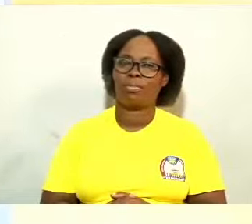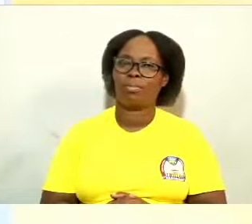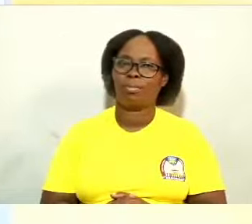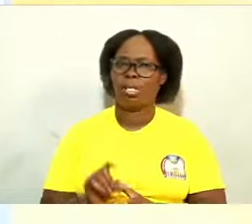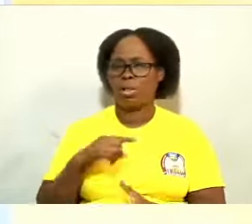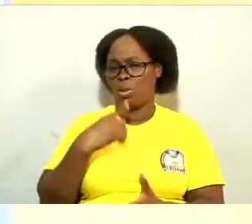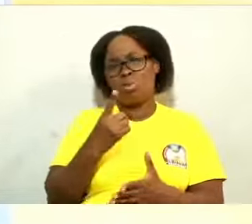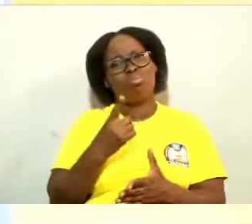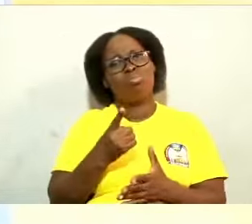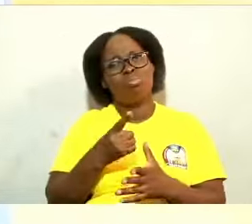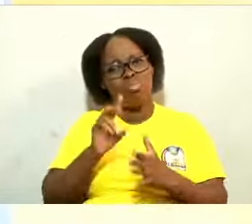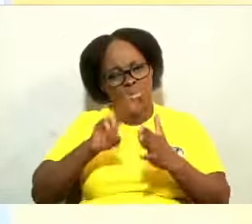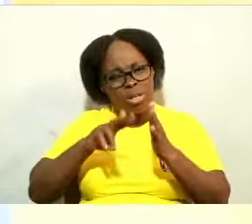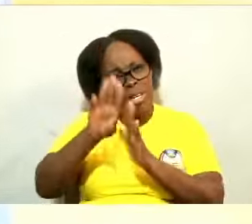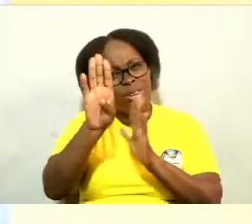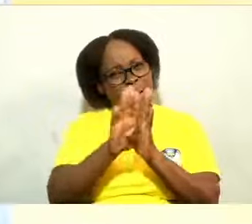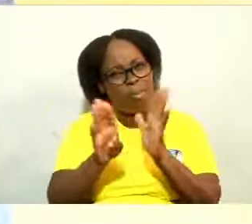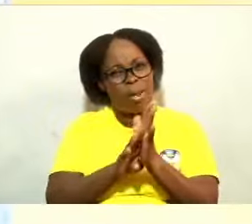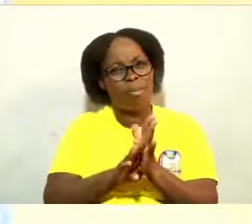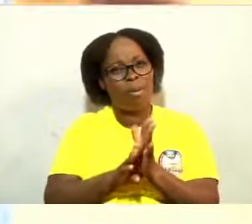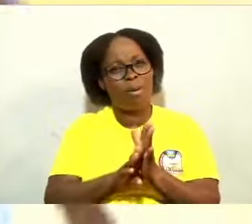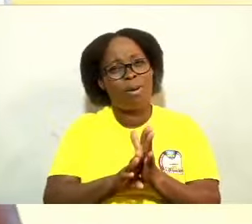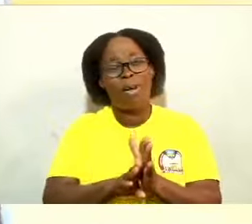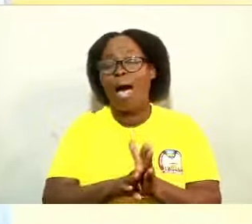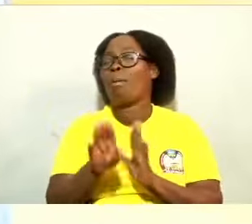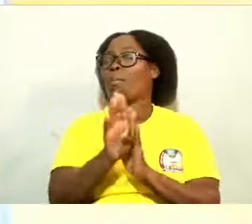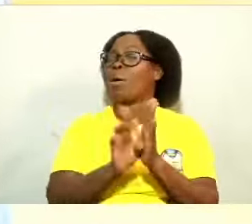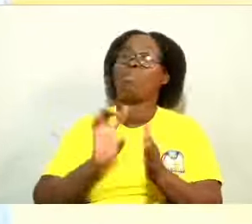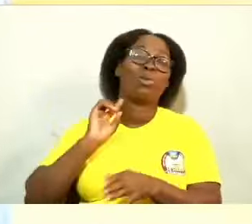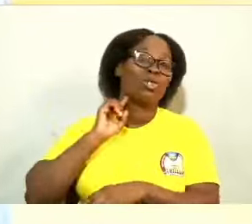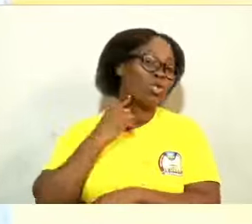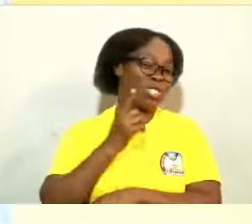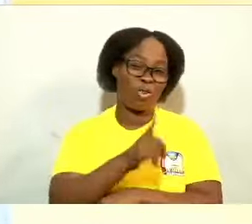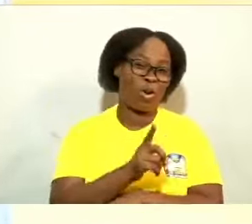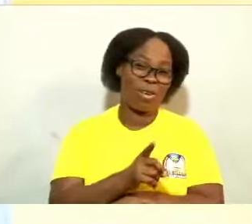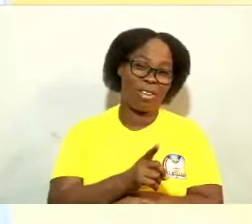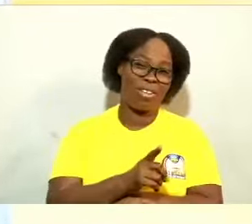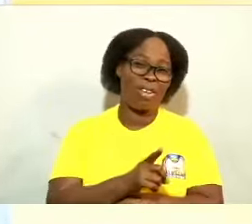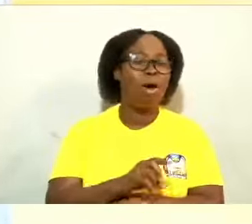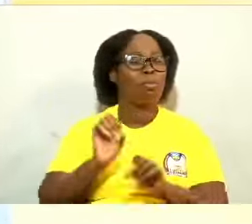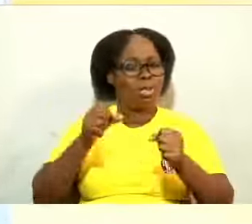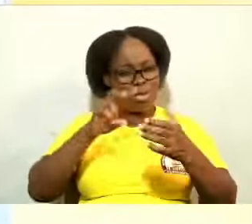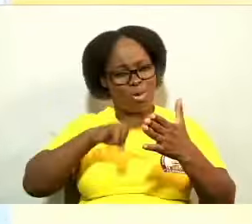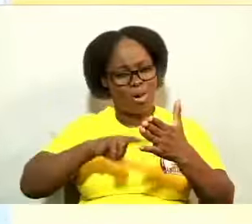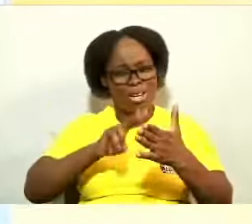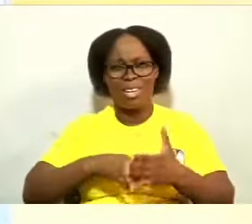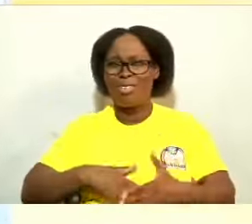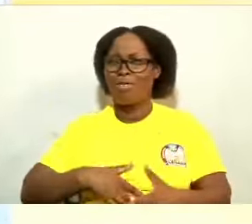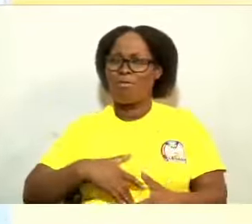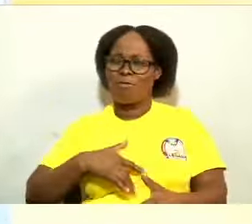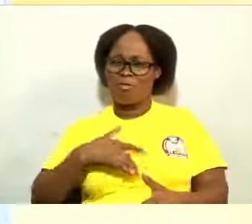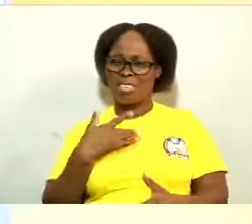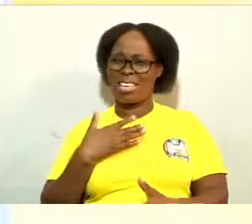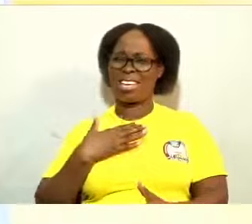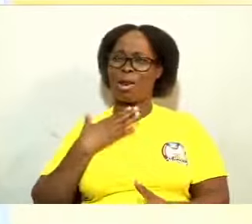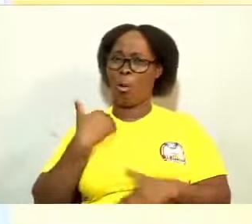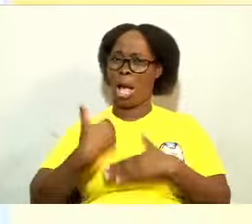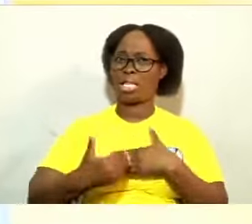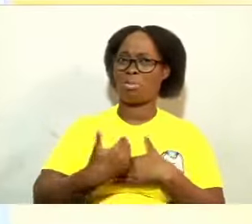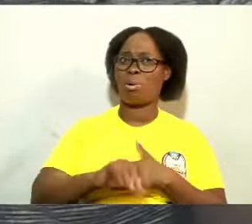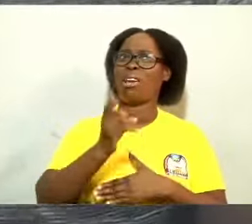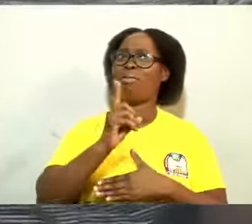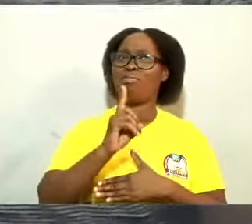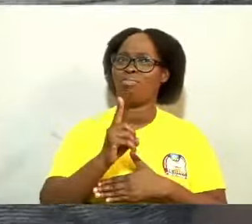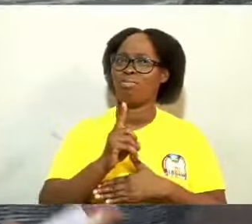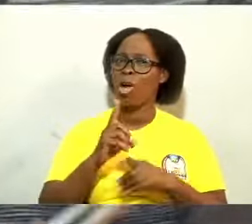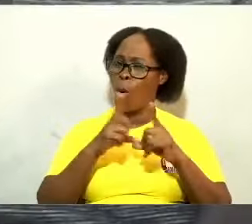Unasoma Biblia. Biblia nishawaambia ni tamu. Unaweza ukasoma mpaka ukasikia kwamba uhitaji mkate wala nini. Haya maneno